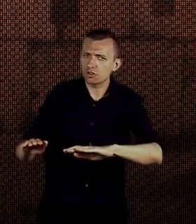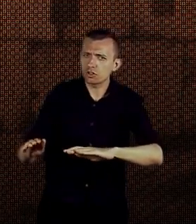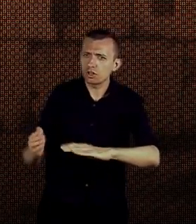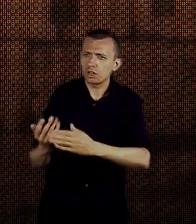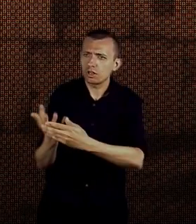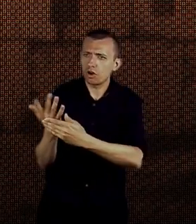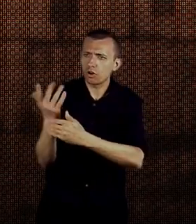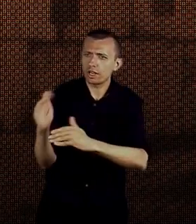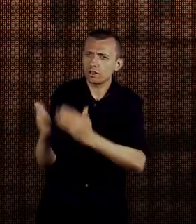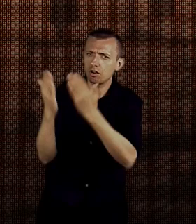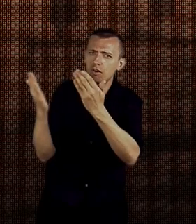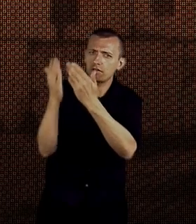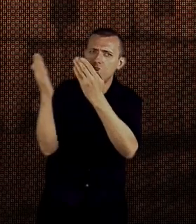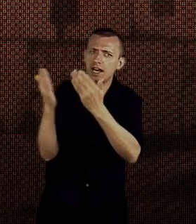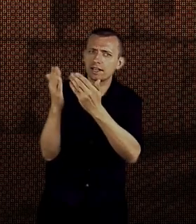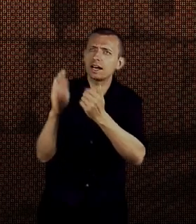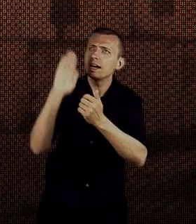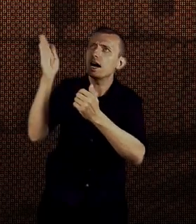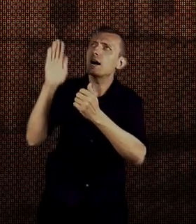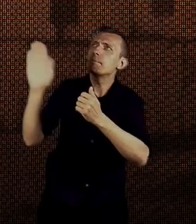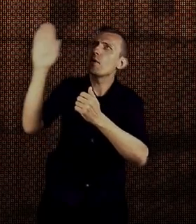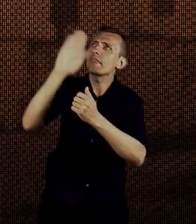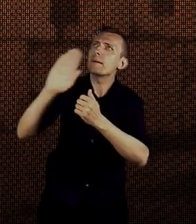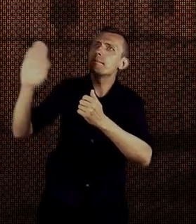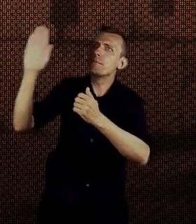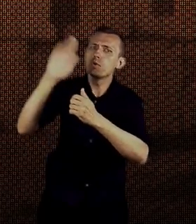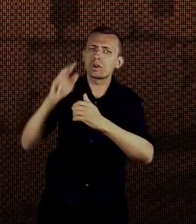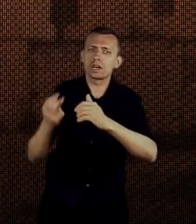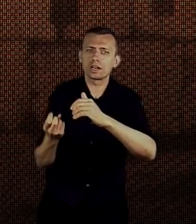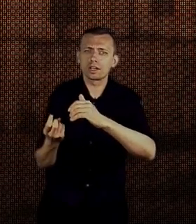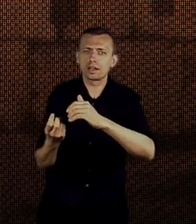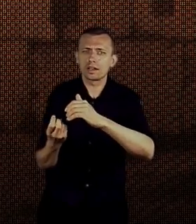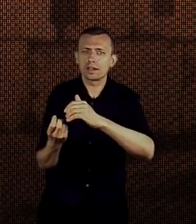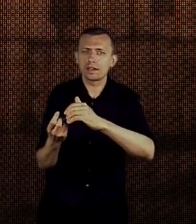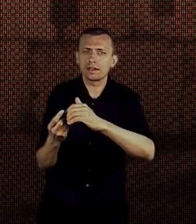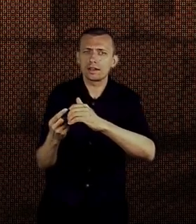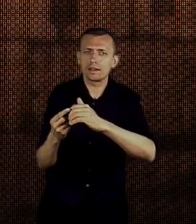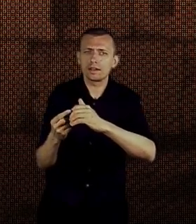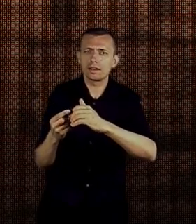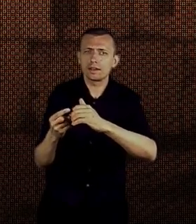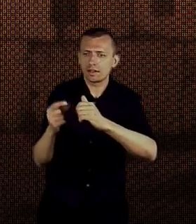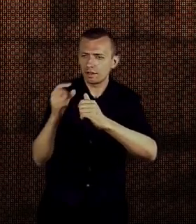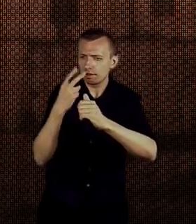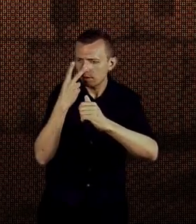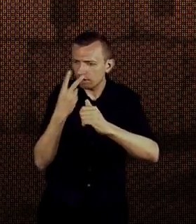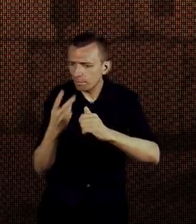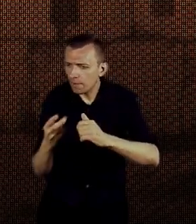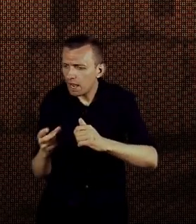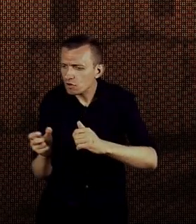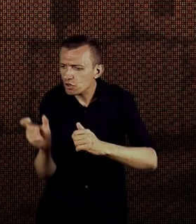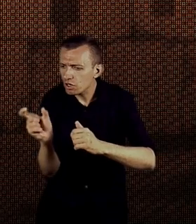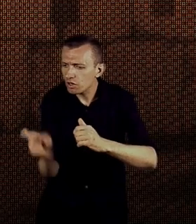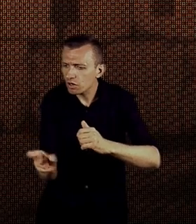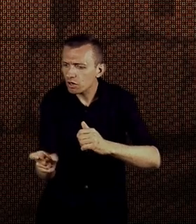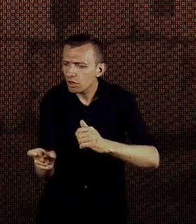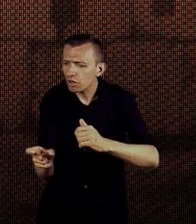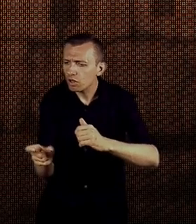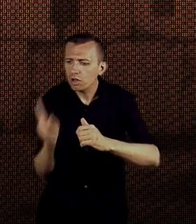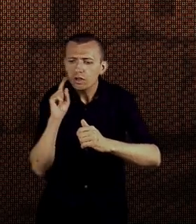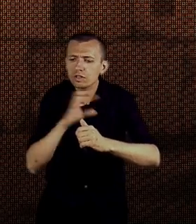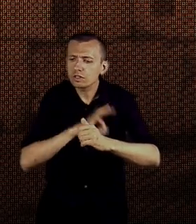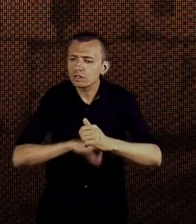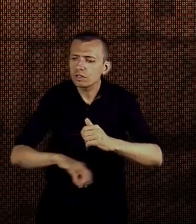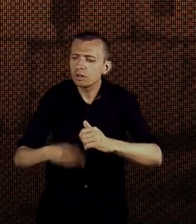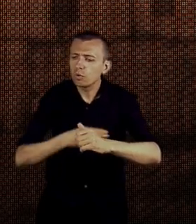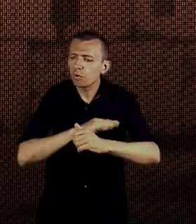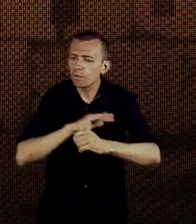i zmartwychwstaniem Jezusa Chrystusa. Nikt do tej pory w historii nie powstał z martwych.